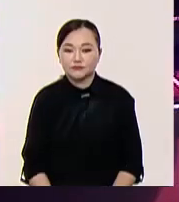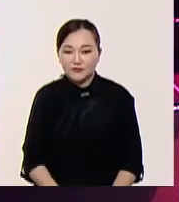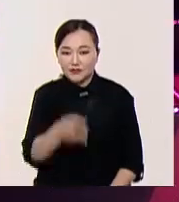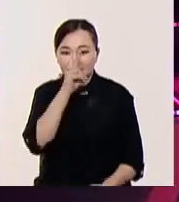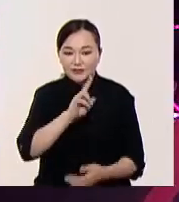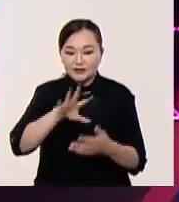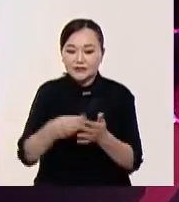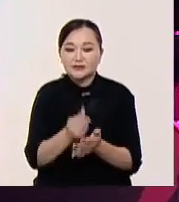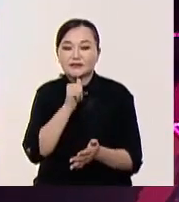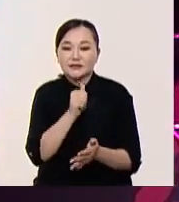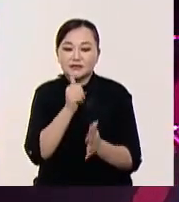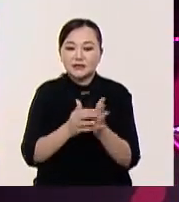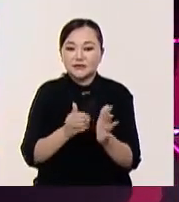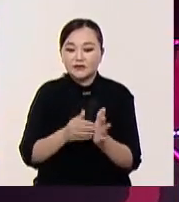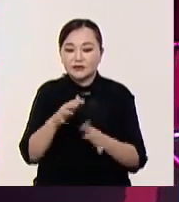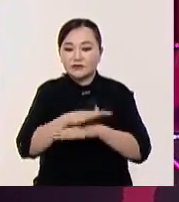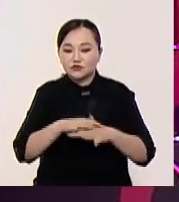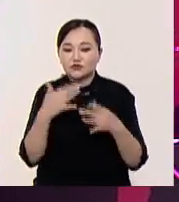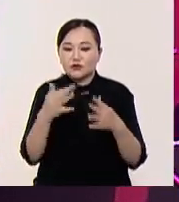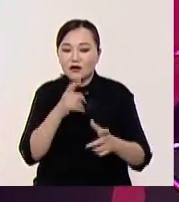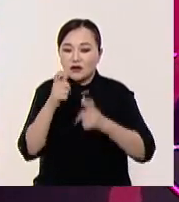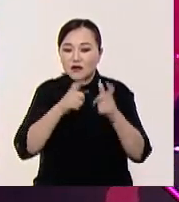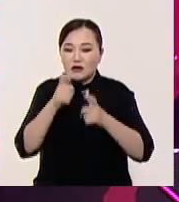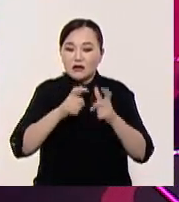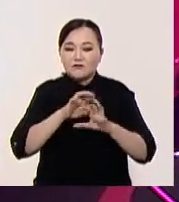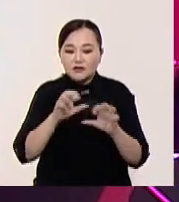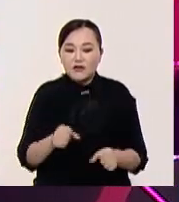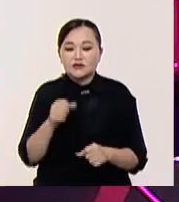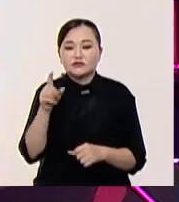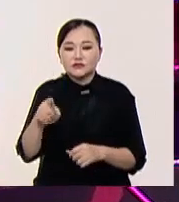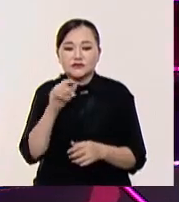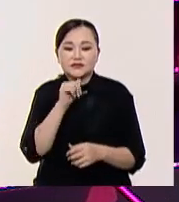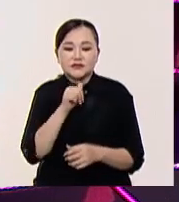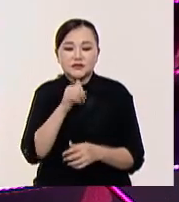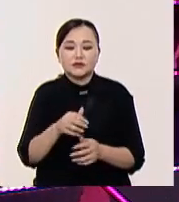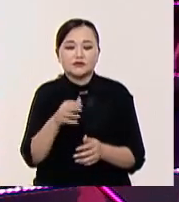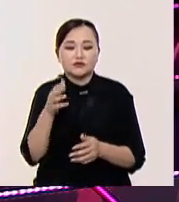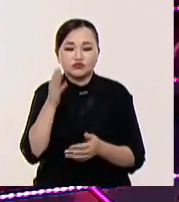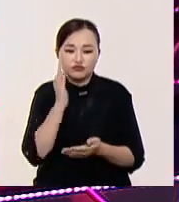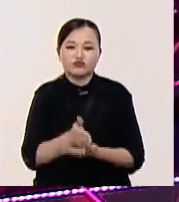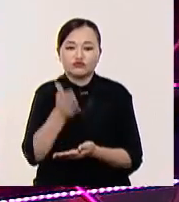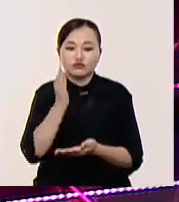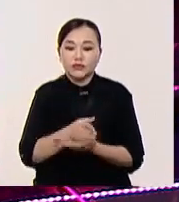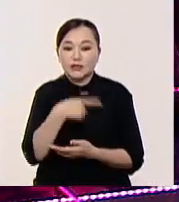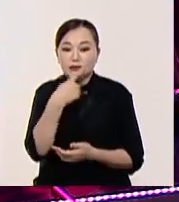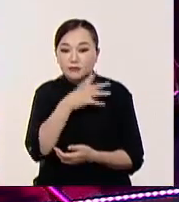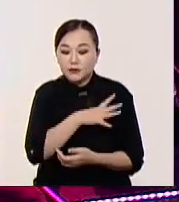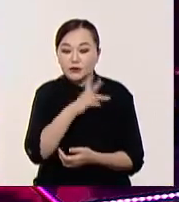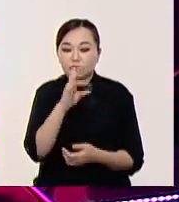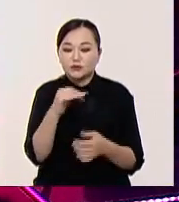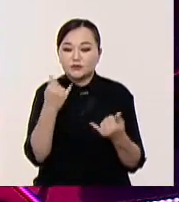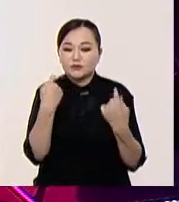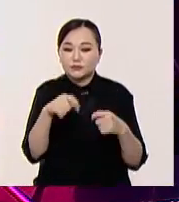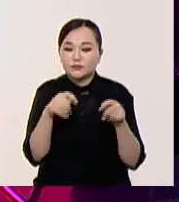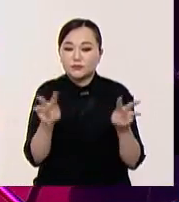2 айдан бер қант жетпей жатыр деп халық қанша дабыл қақса да үкіметтегілер тәтті өнімнің жетіспеушілігін жоққа шығарып білген еді. Ал бүгін сауда